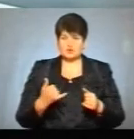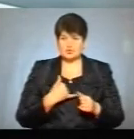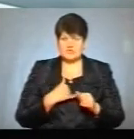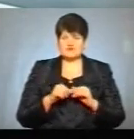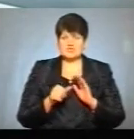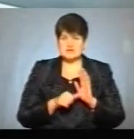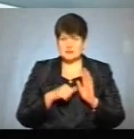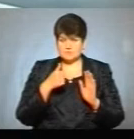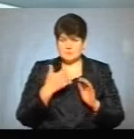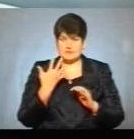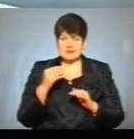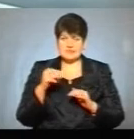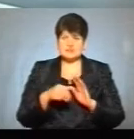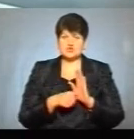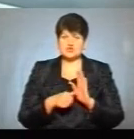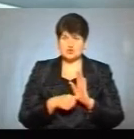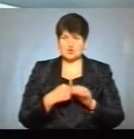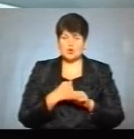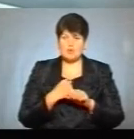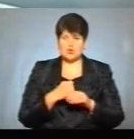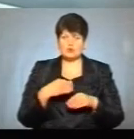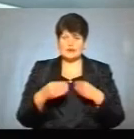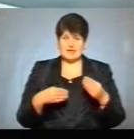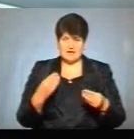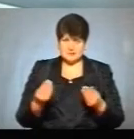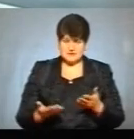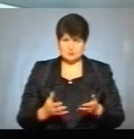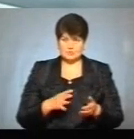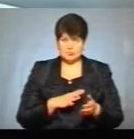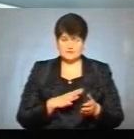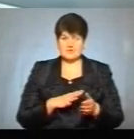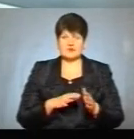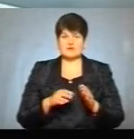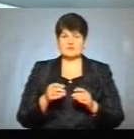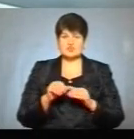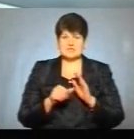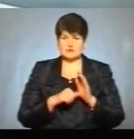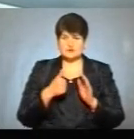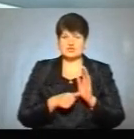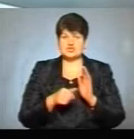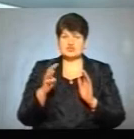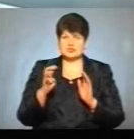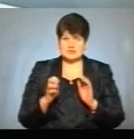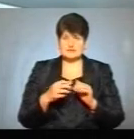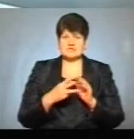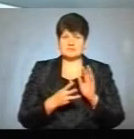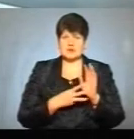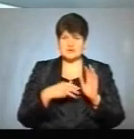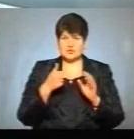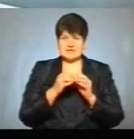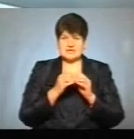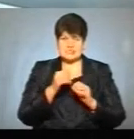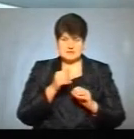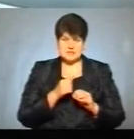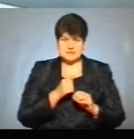році 5600 роботодавців поінформували про вакансії, в 2017 році 6400, в 2018 році за 10